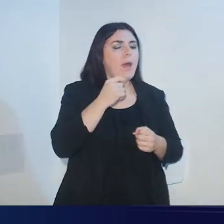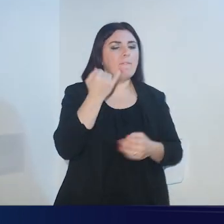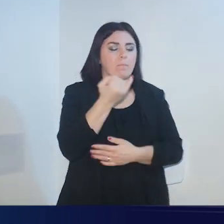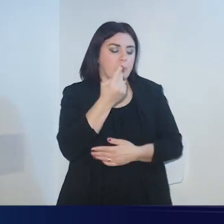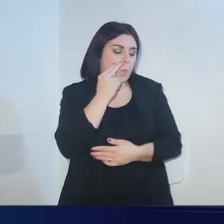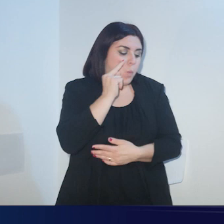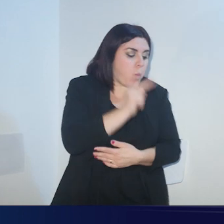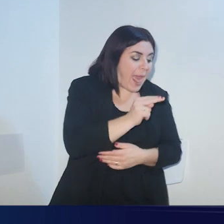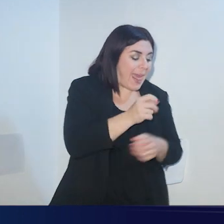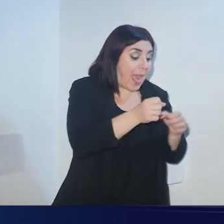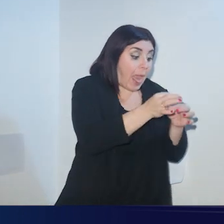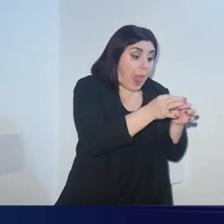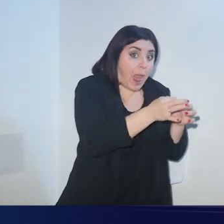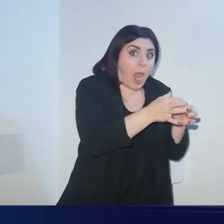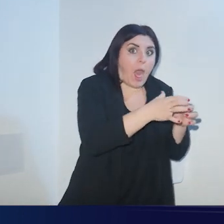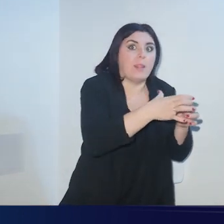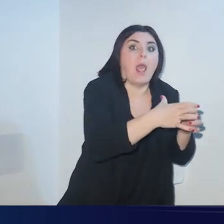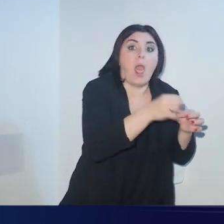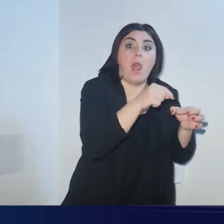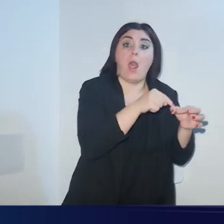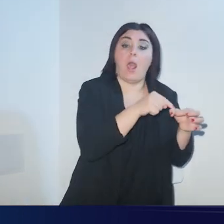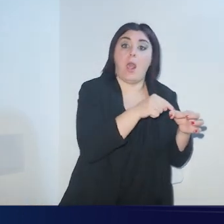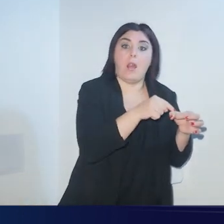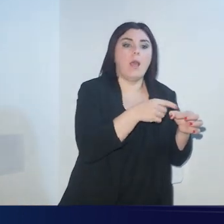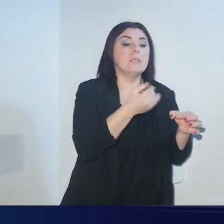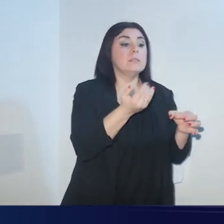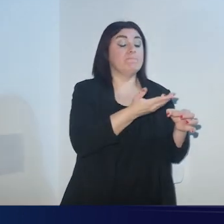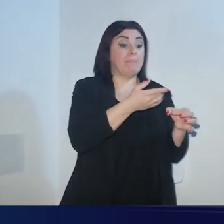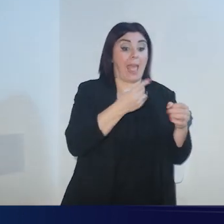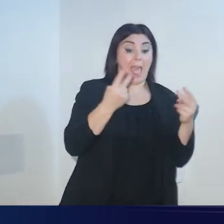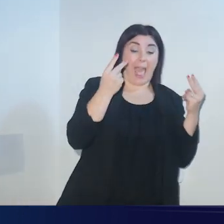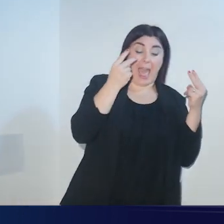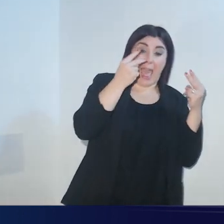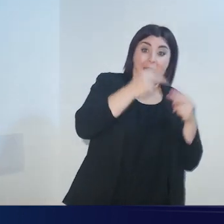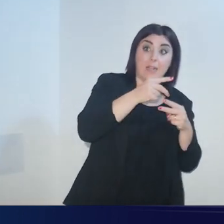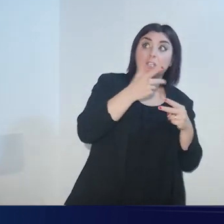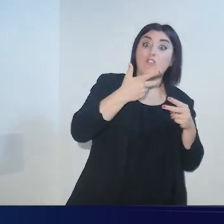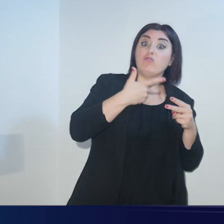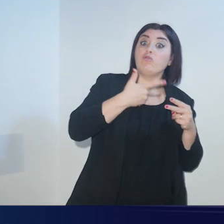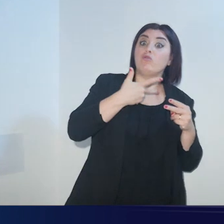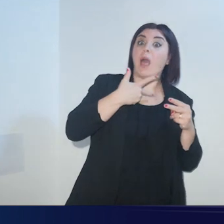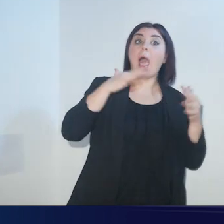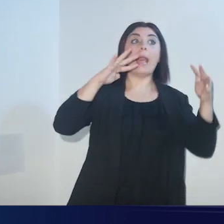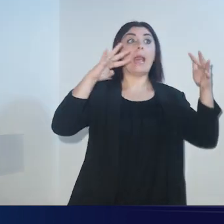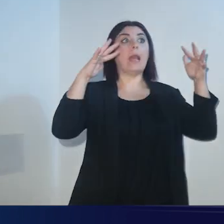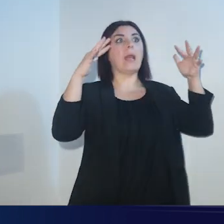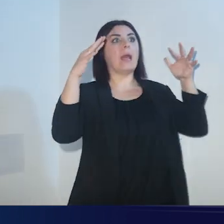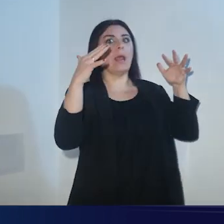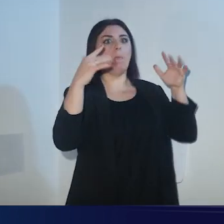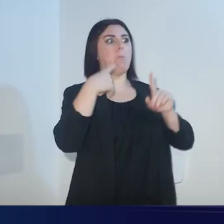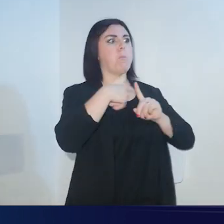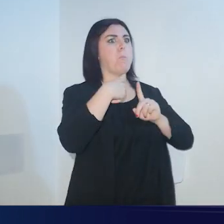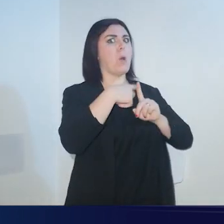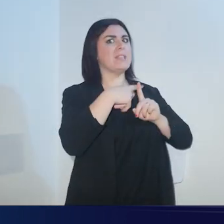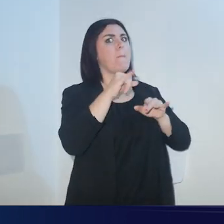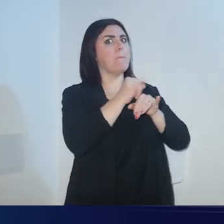guardando la dimensione, lo spessore degli anelli. Quindi in anni in cui c'è stato un clima favorevole